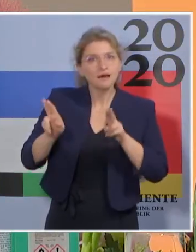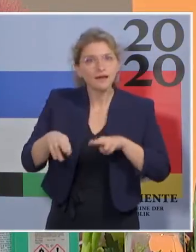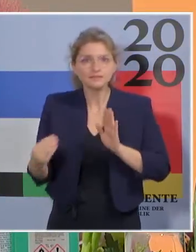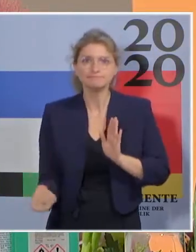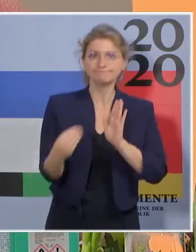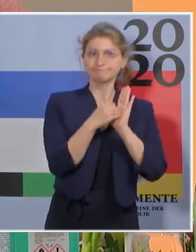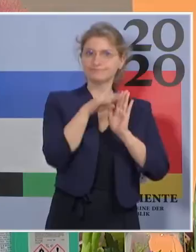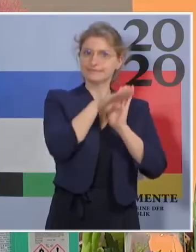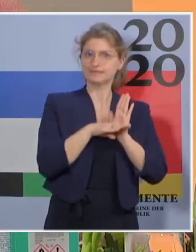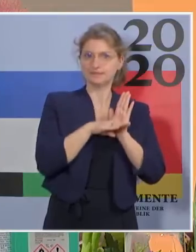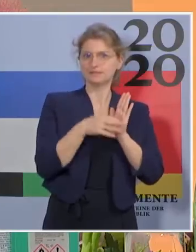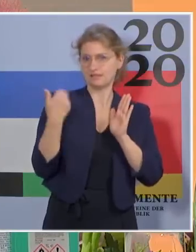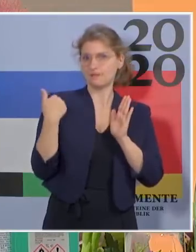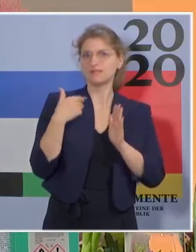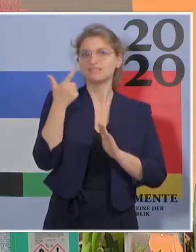Jahr 2011.